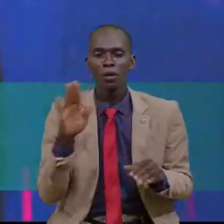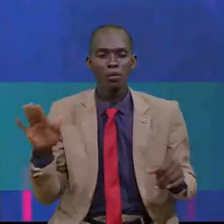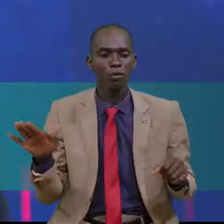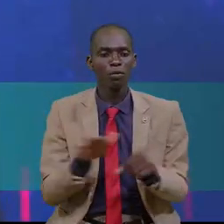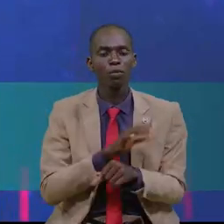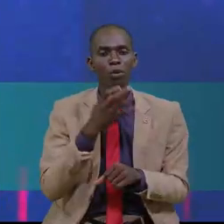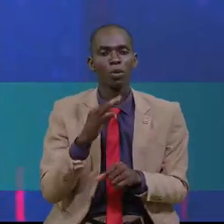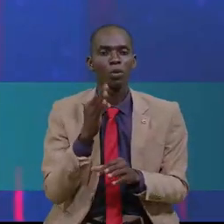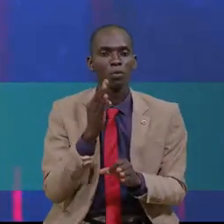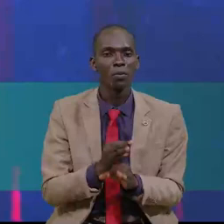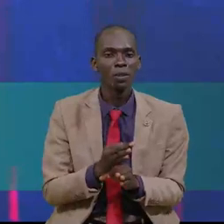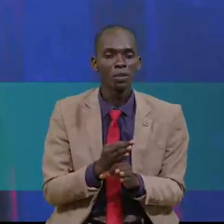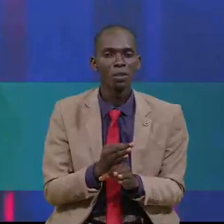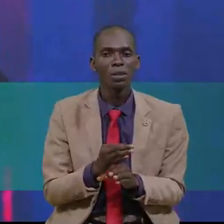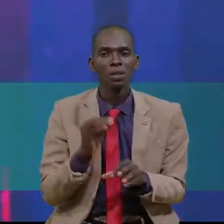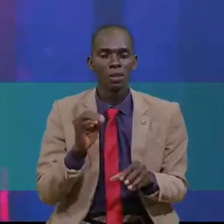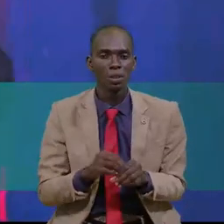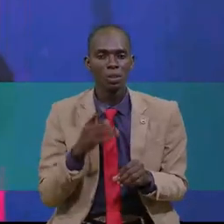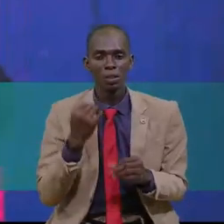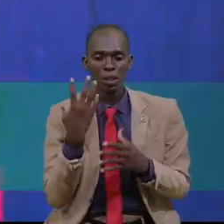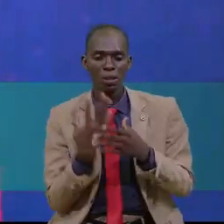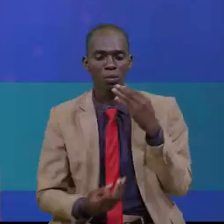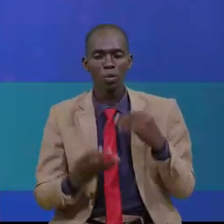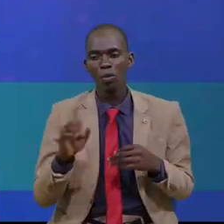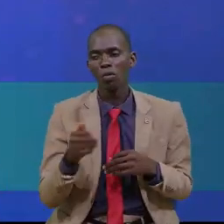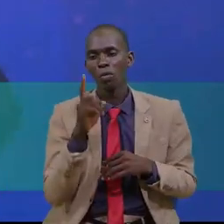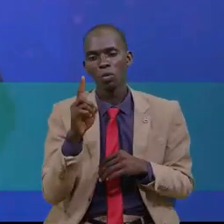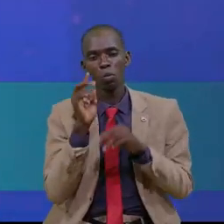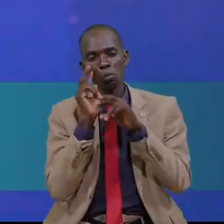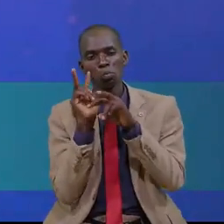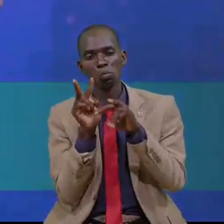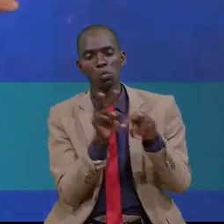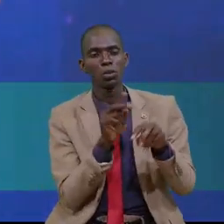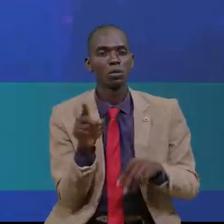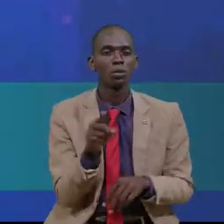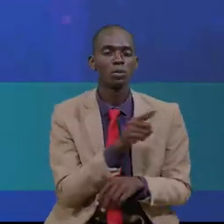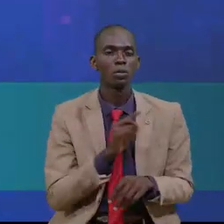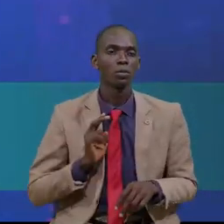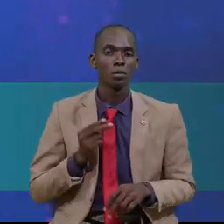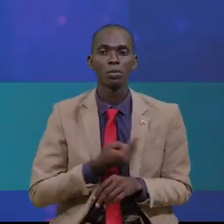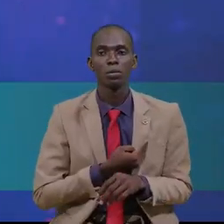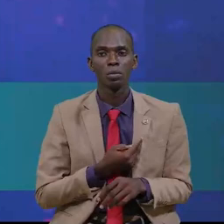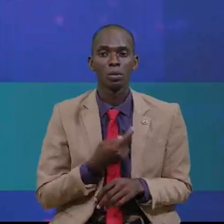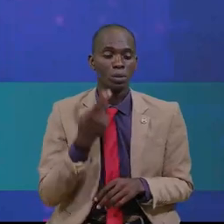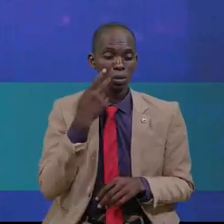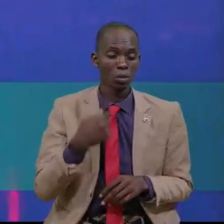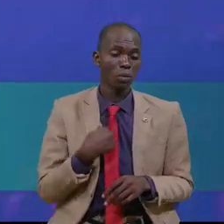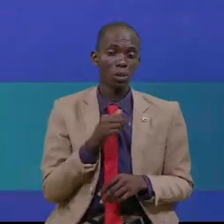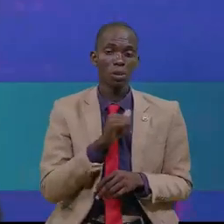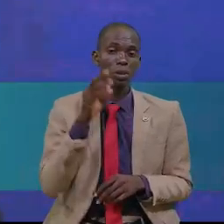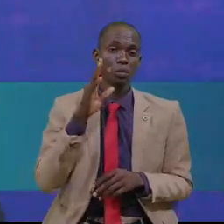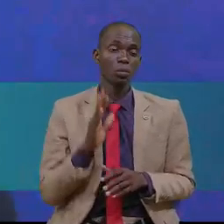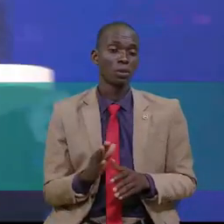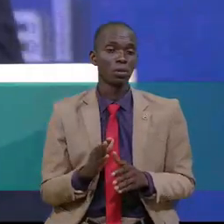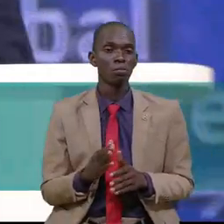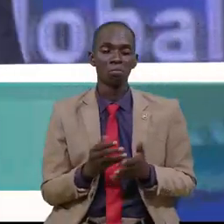Être rempli de foi en l'absence de personne qui t'observe. Regardez-moi ici,